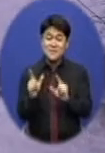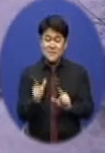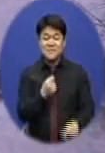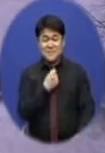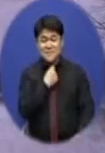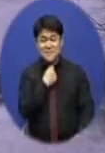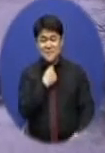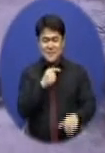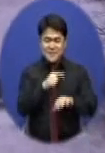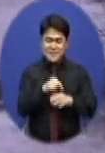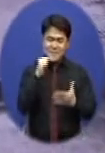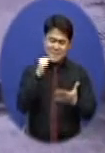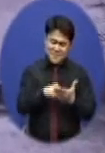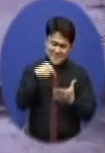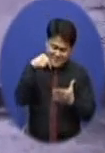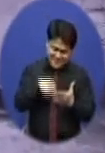행복하라고